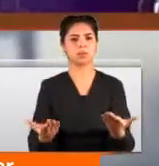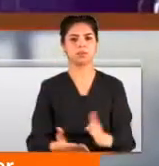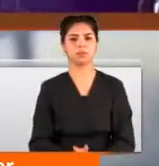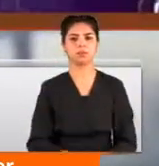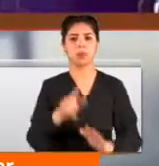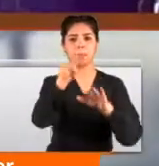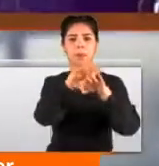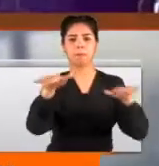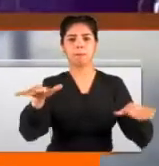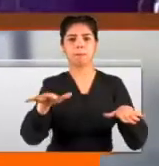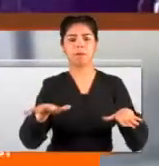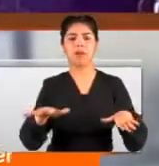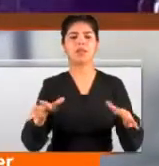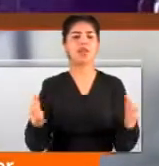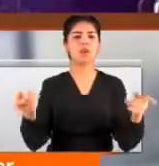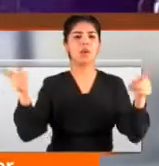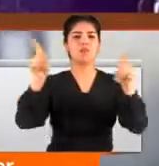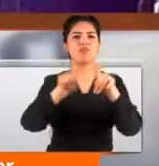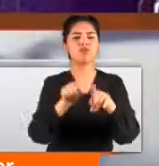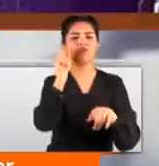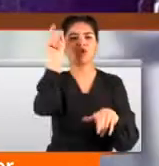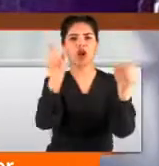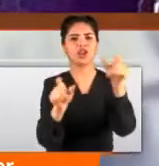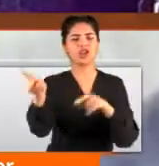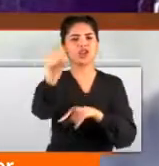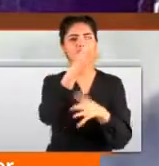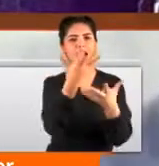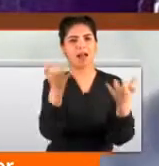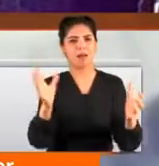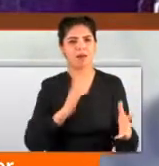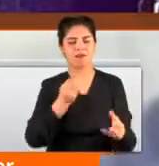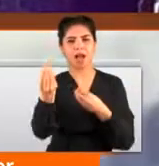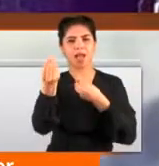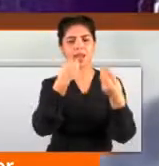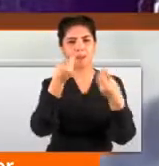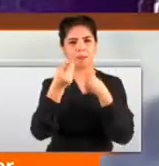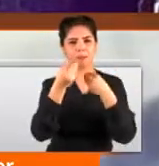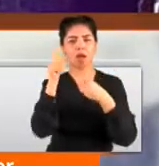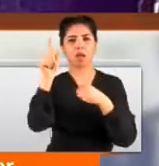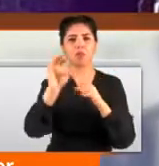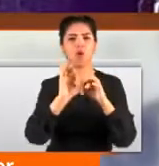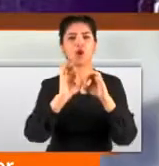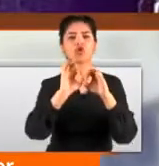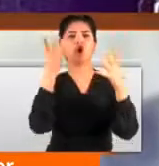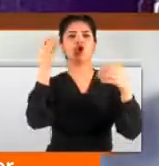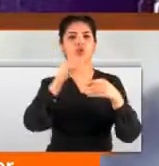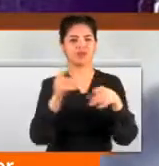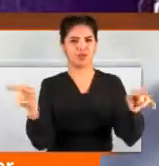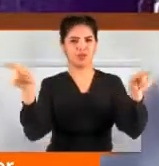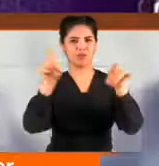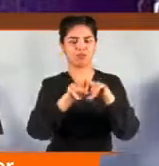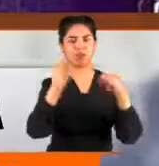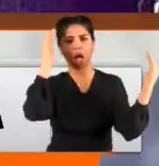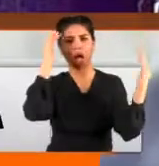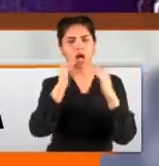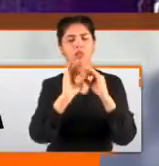Bir masa etrafında buluşan taraflar yemek yiyordu. Buluşma aralarındaki anlaşmazlığın çözüme kavuşması için ayarlanmıştı. Ama